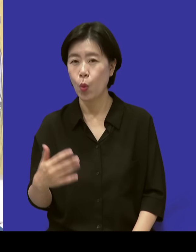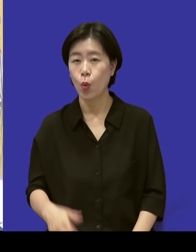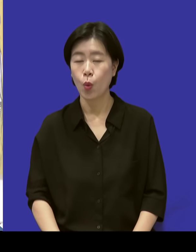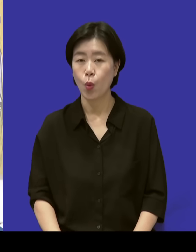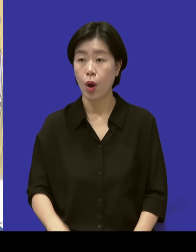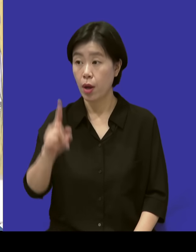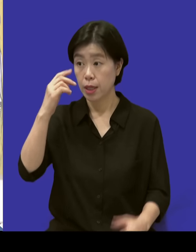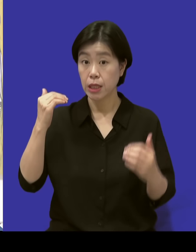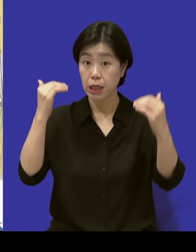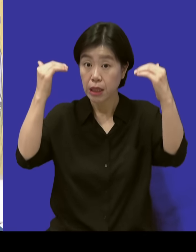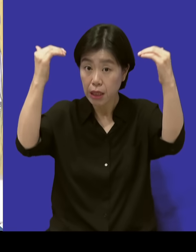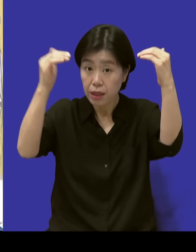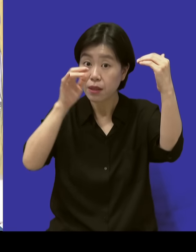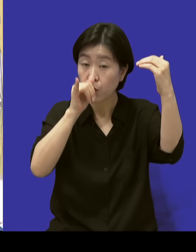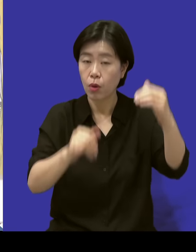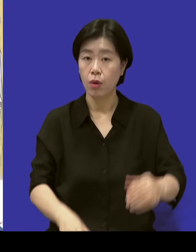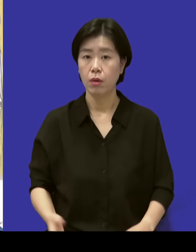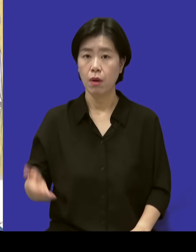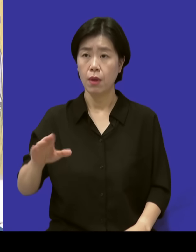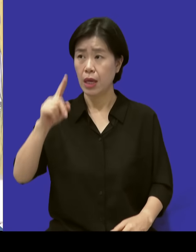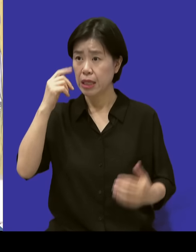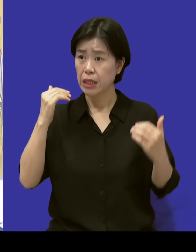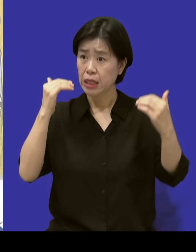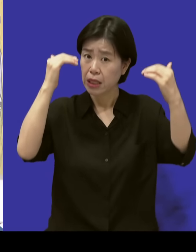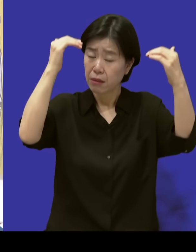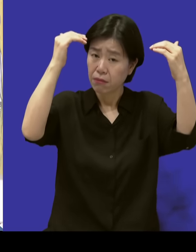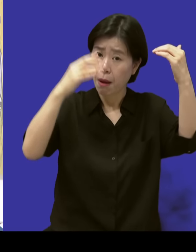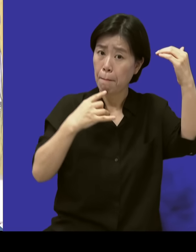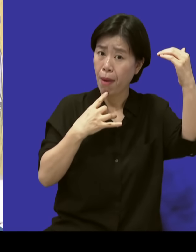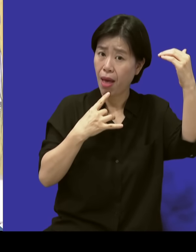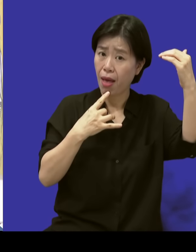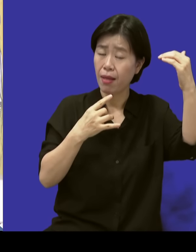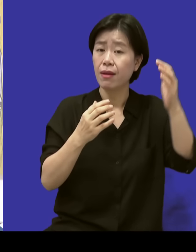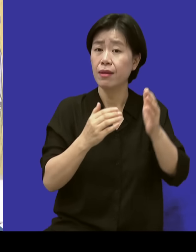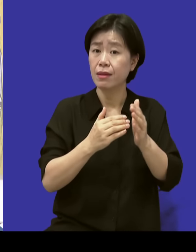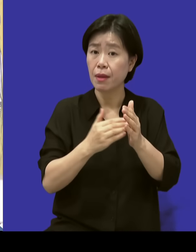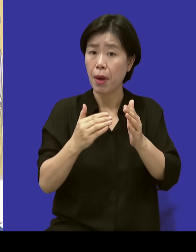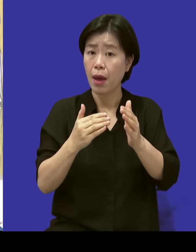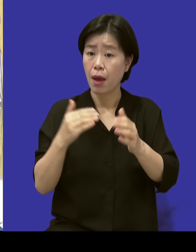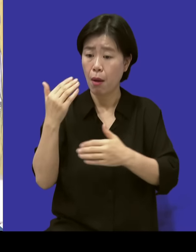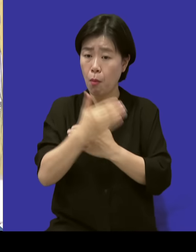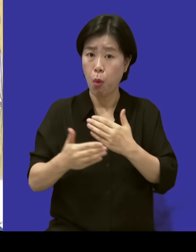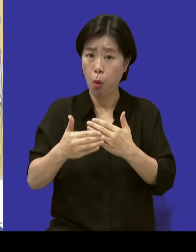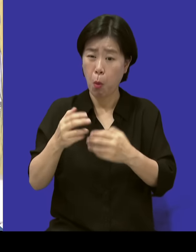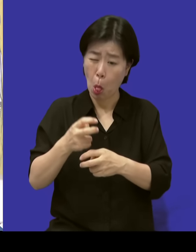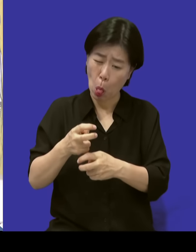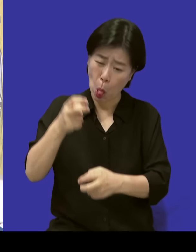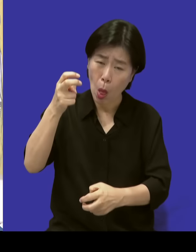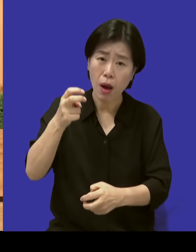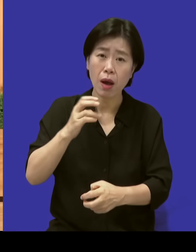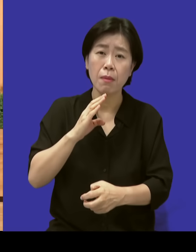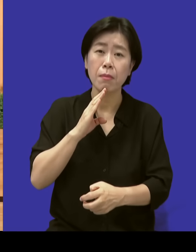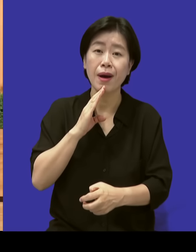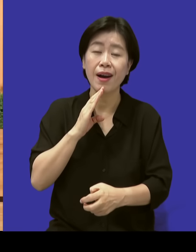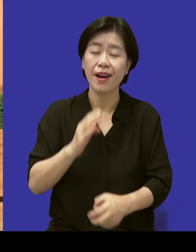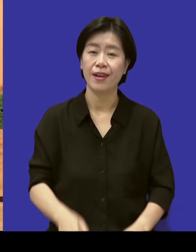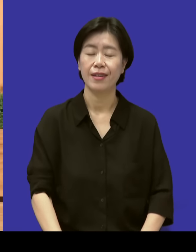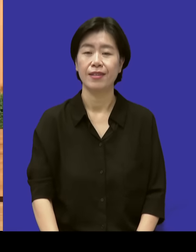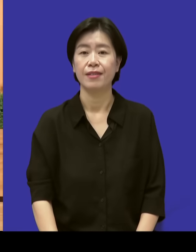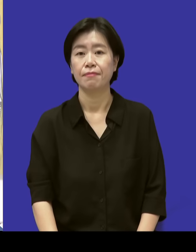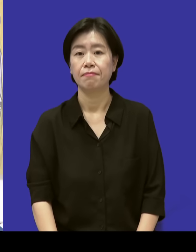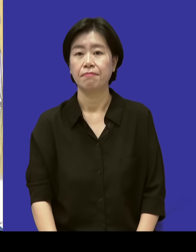키가 컸는데 예. 사실 키가 쭉 크다 보니까 예. 살이 안 따라와가지고 예. 되게 마른 체격에 빼짝 말른 체격에 키만 쭉 컸어요.